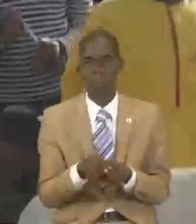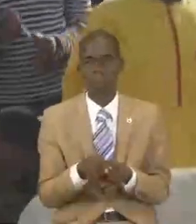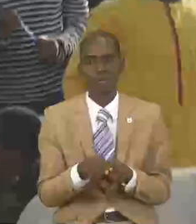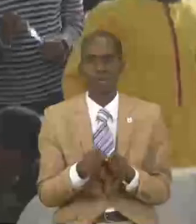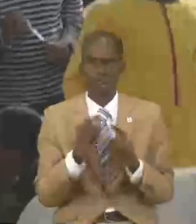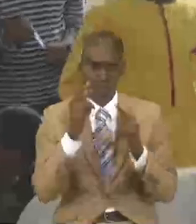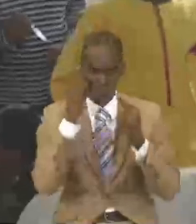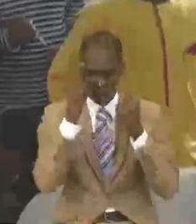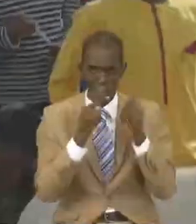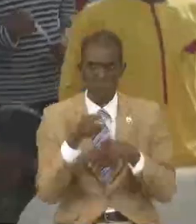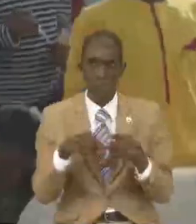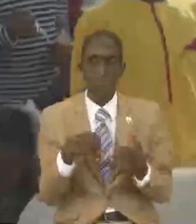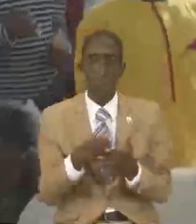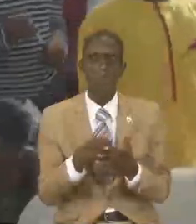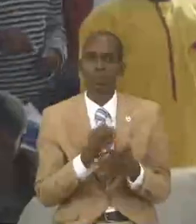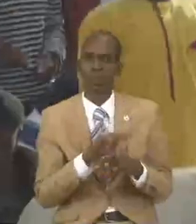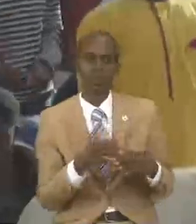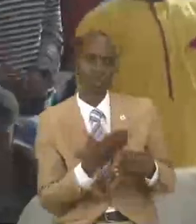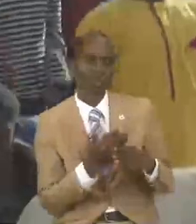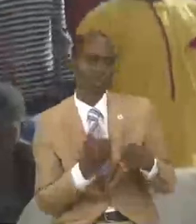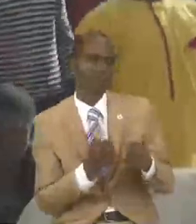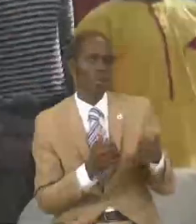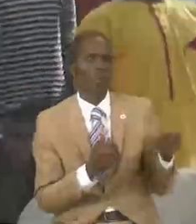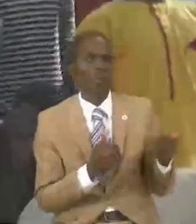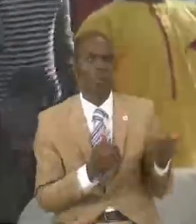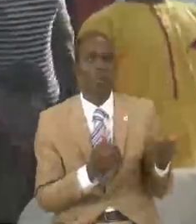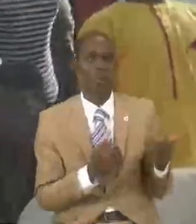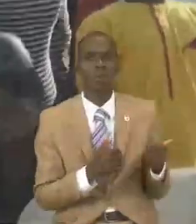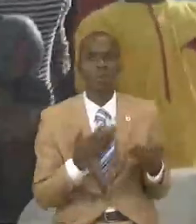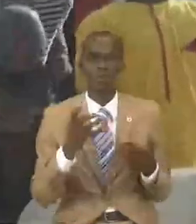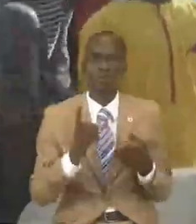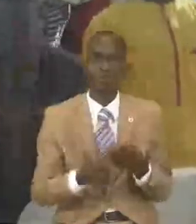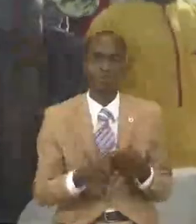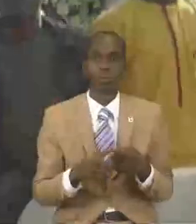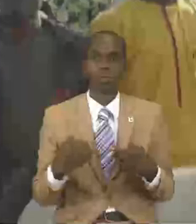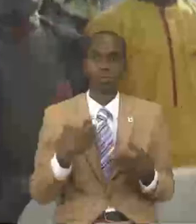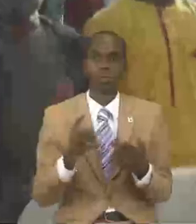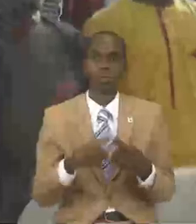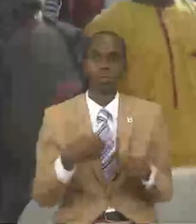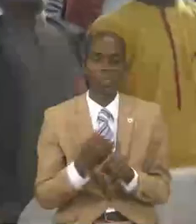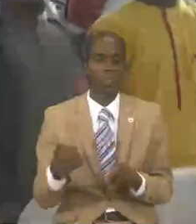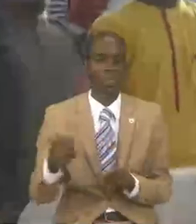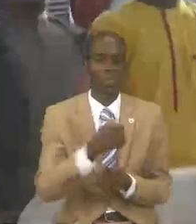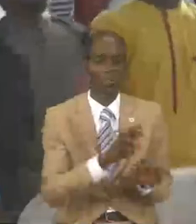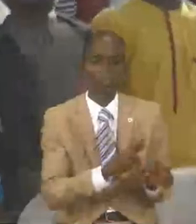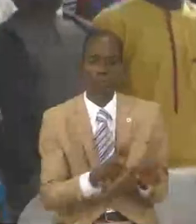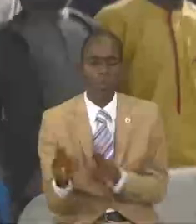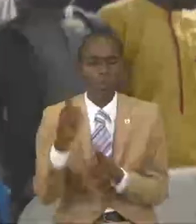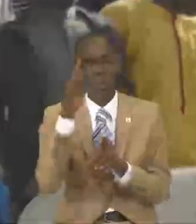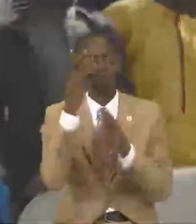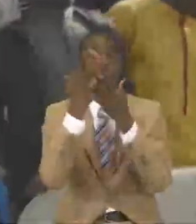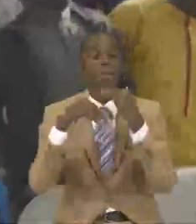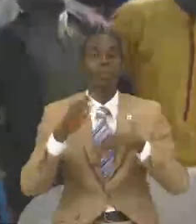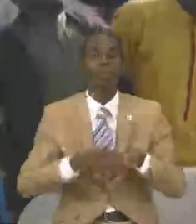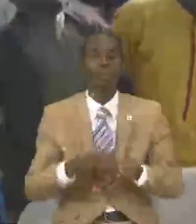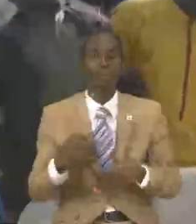sois considéré, ne dérange pas les autres. Nous voulons nous préparer pour aller au ciel.